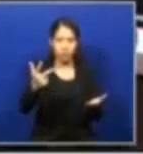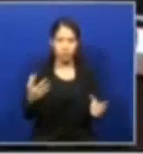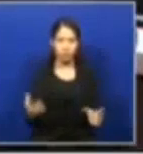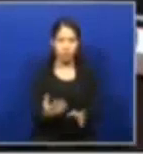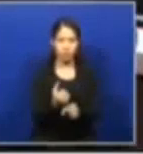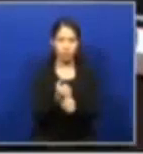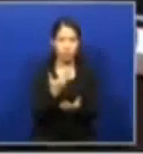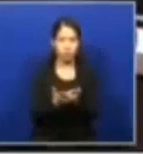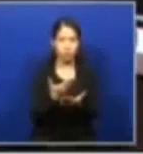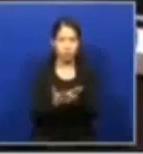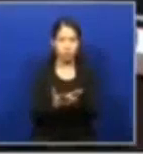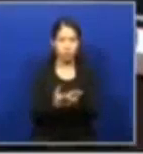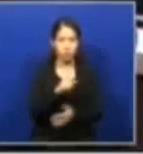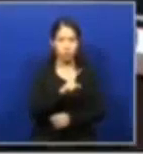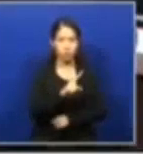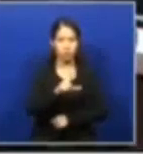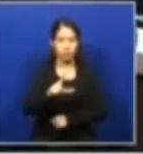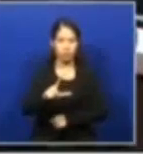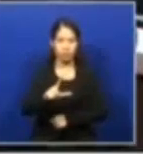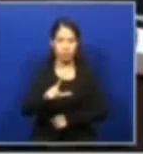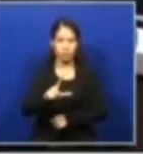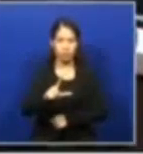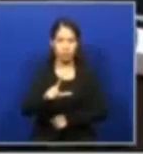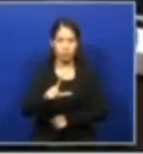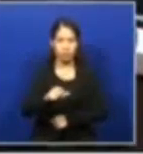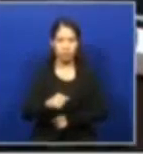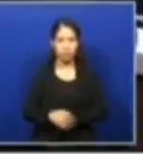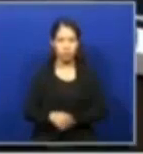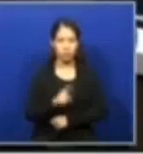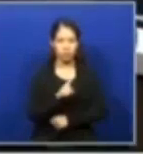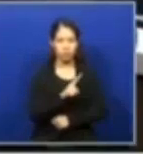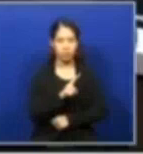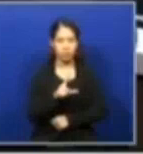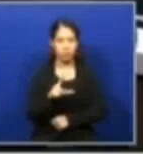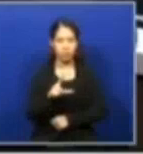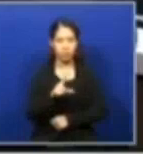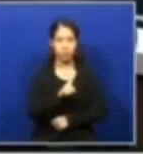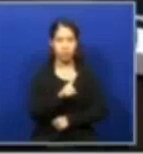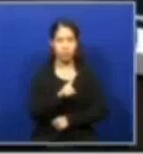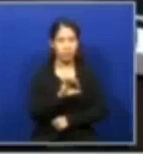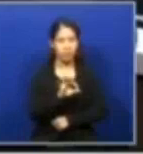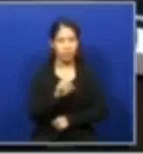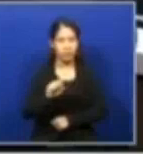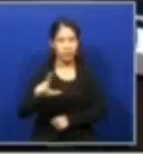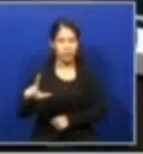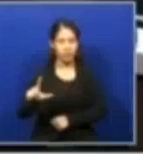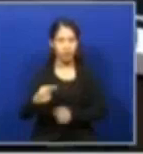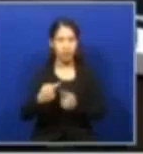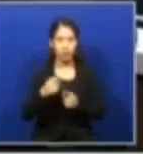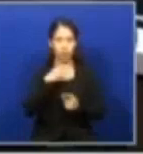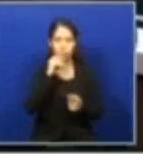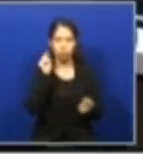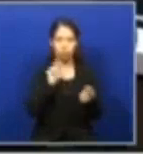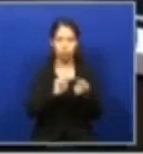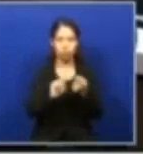นเงิน1ล้าน9แสนล้านแต่ผมจะเน้นหนักพูดถึงเฉพ